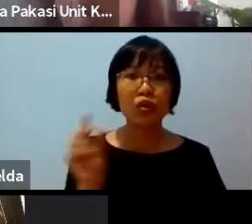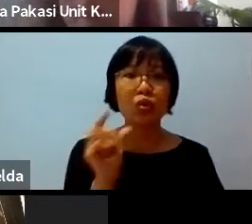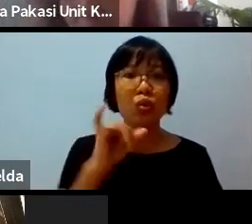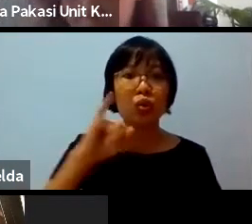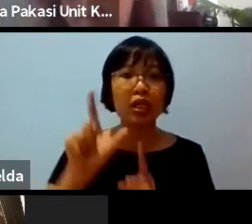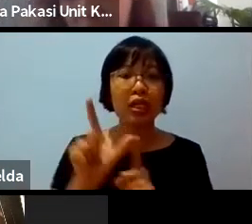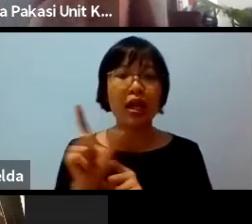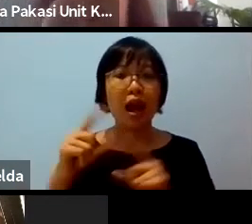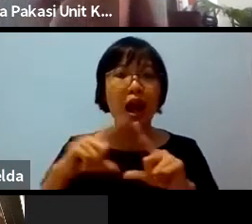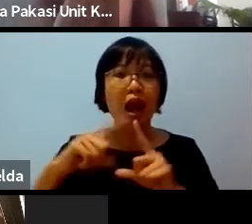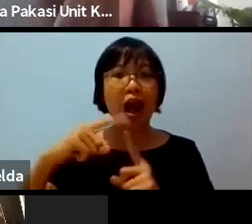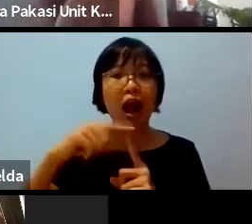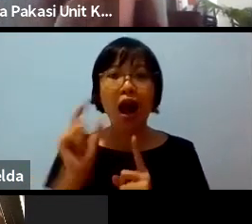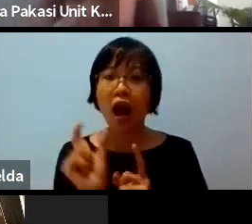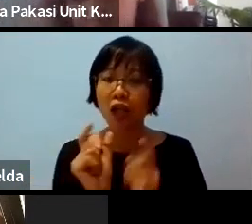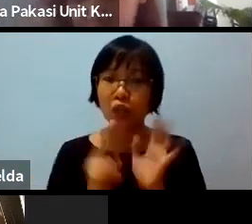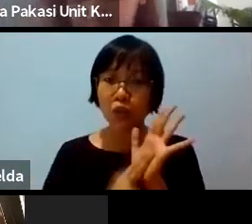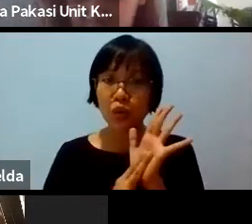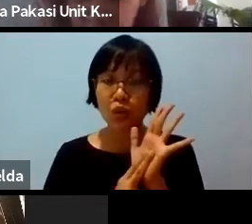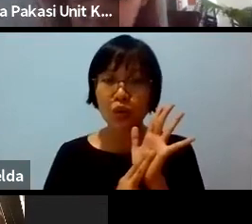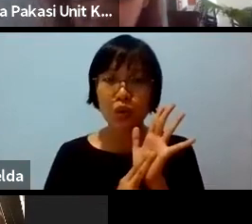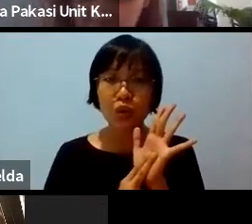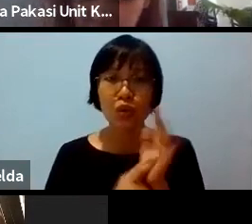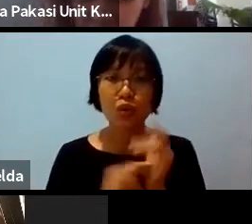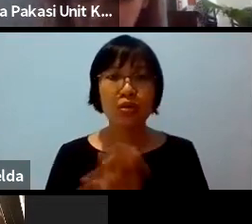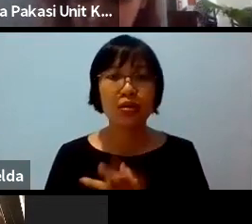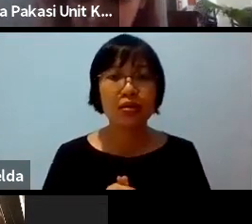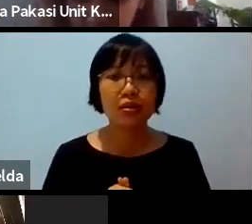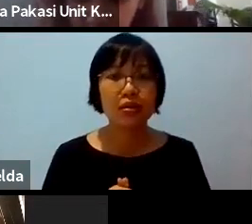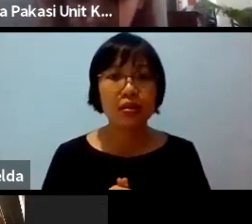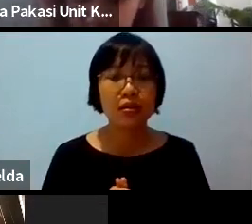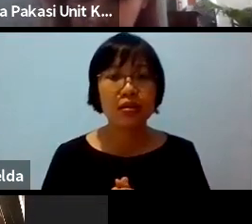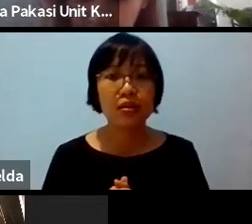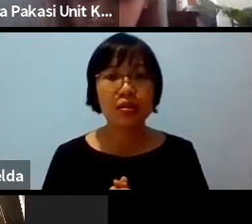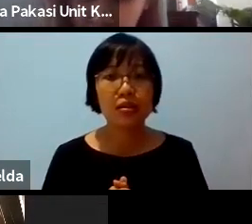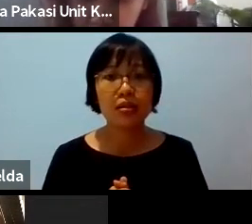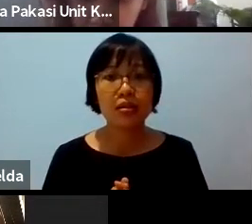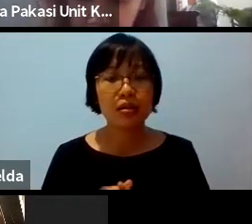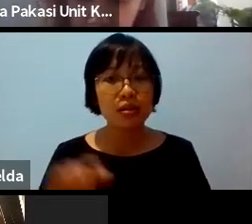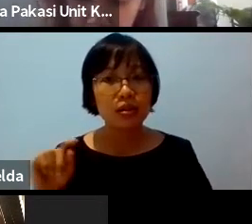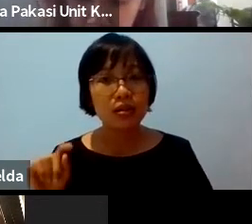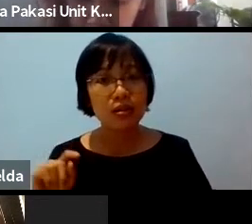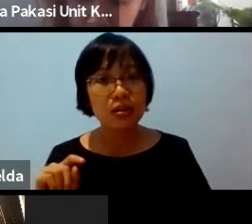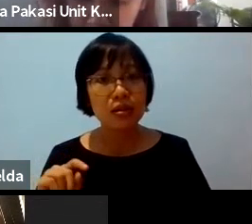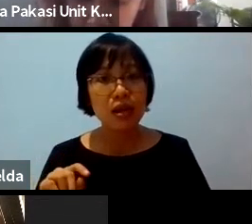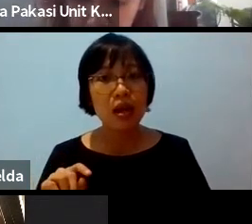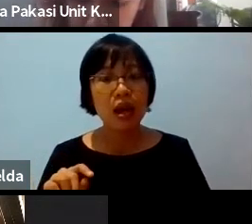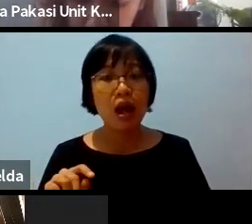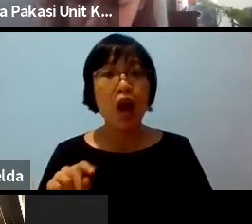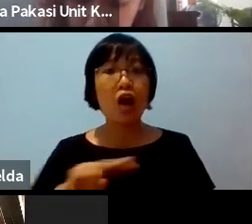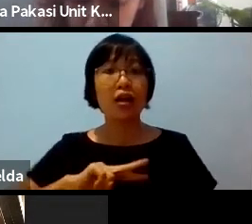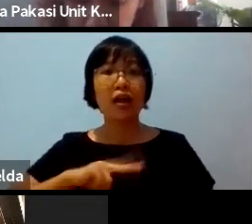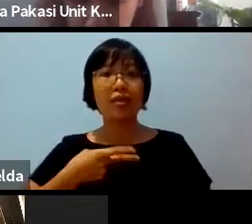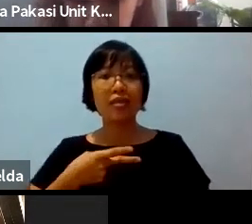Oh, Mbak Ibah lagi ada teleponan. Baik, saya akan ke Mbak Intan dulu kalau gitu.